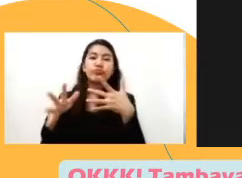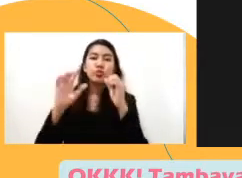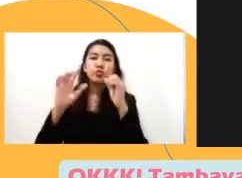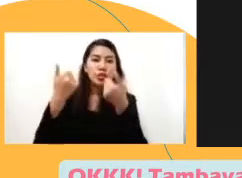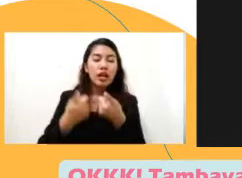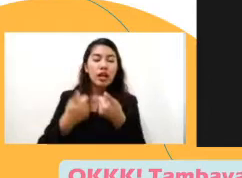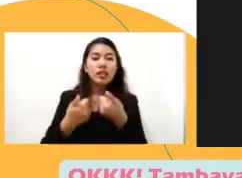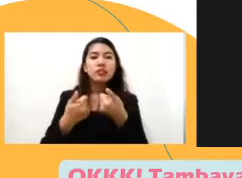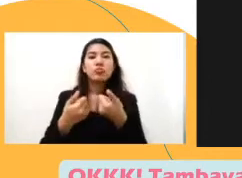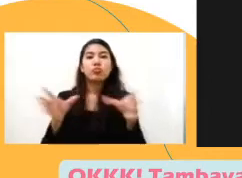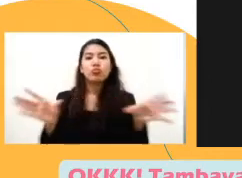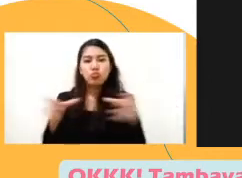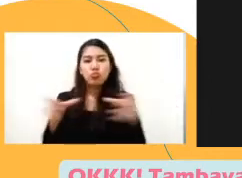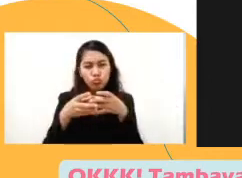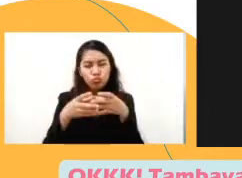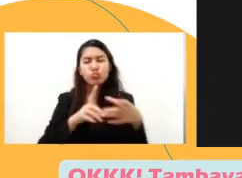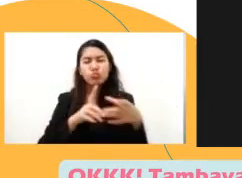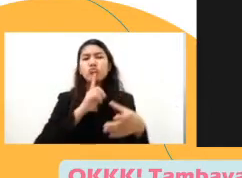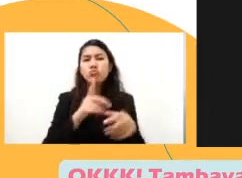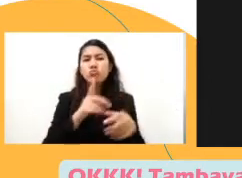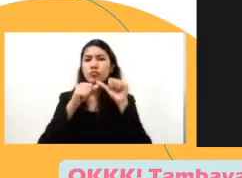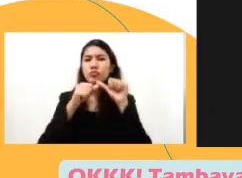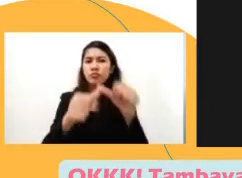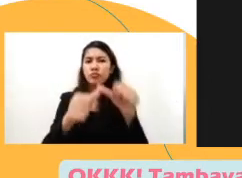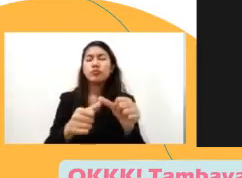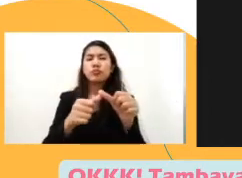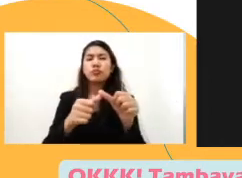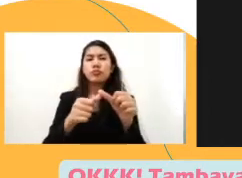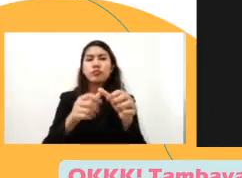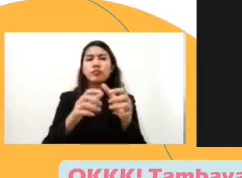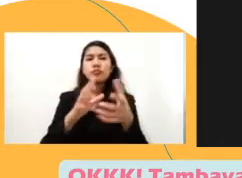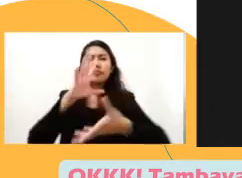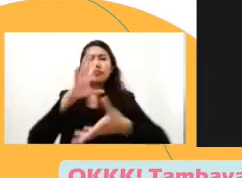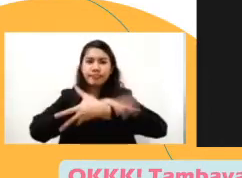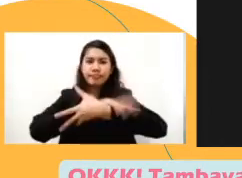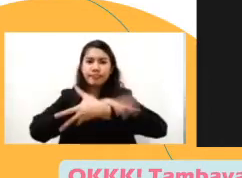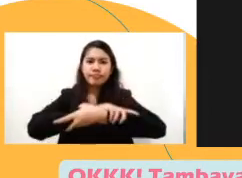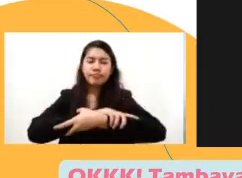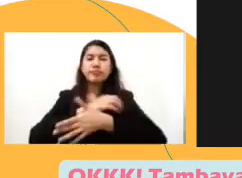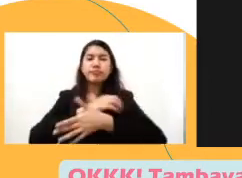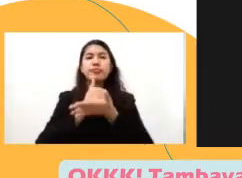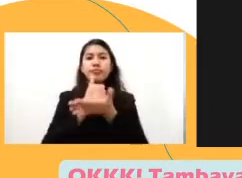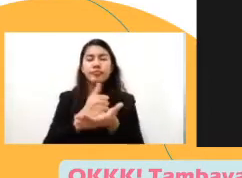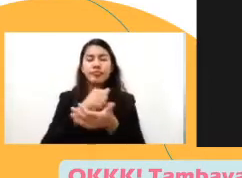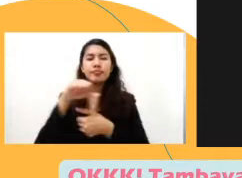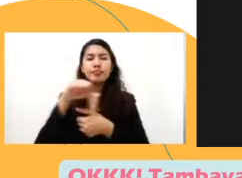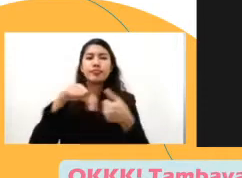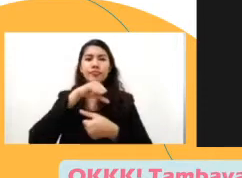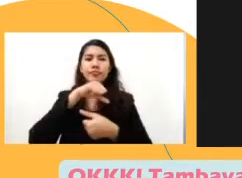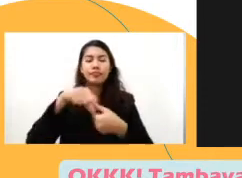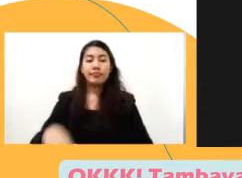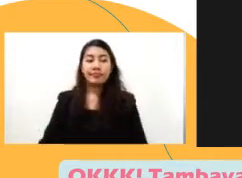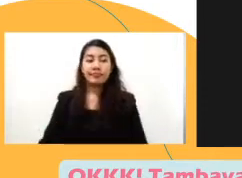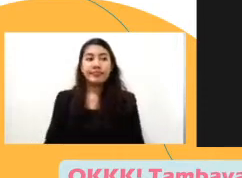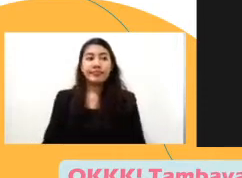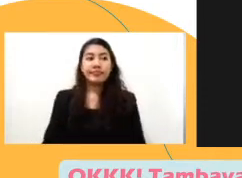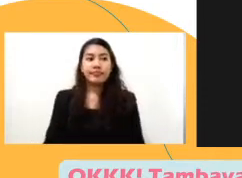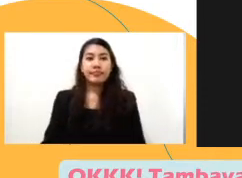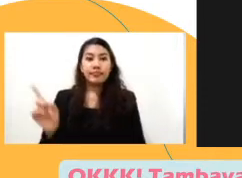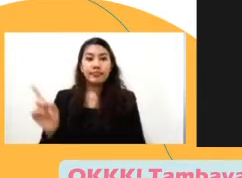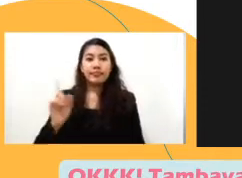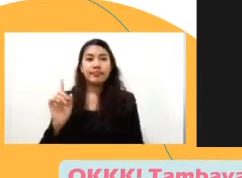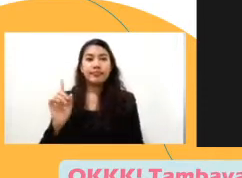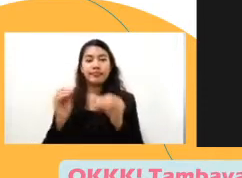rin, hawak kamay, no, na nagtutulong-tulong. Sige, ano pa? Ayan, sabi ni Jay,